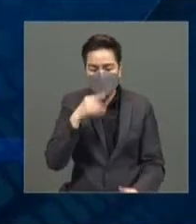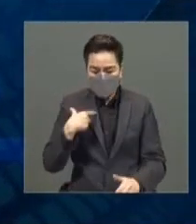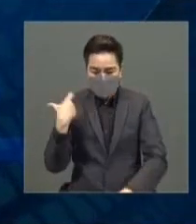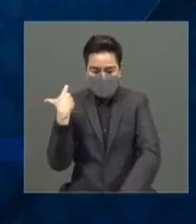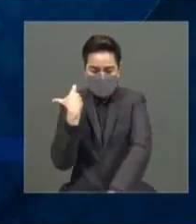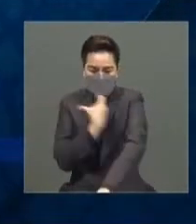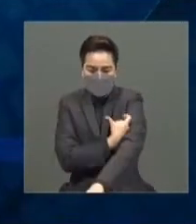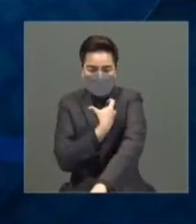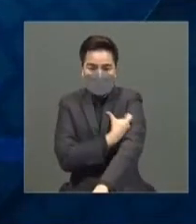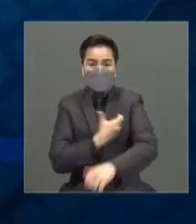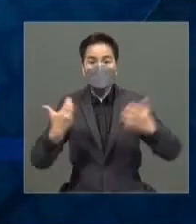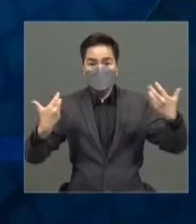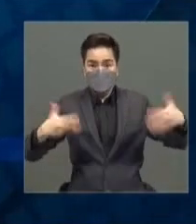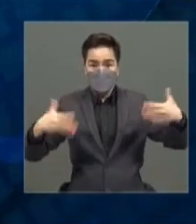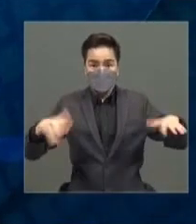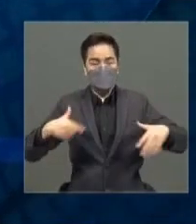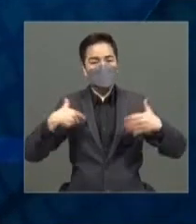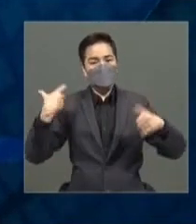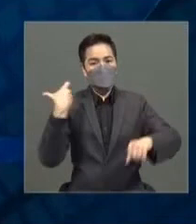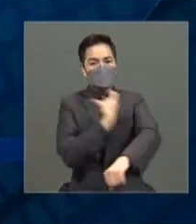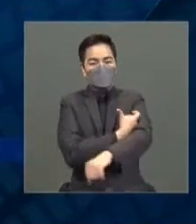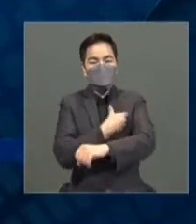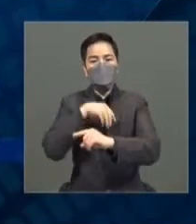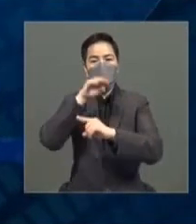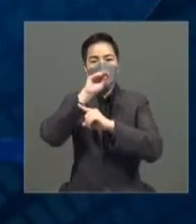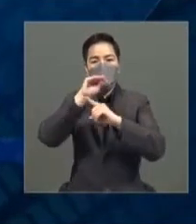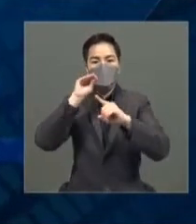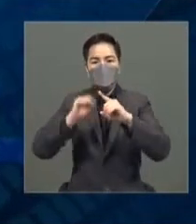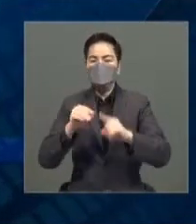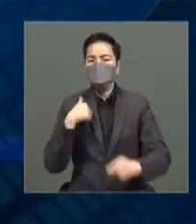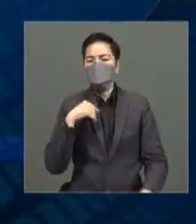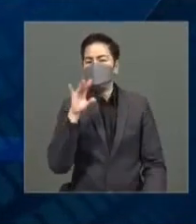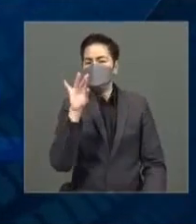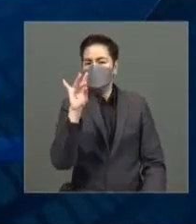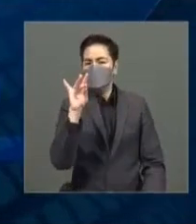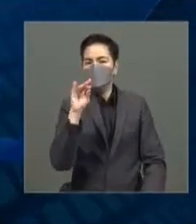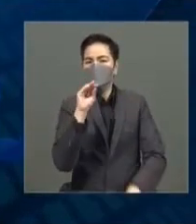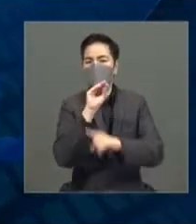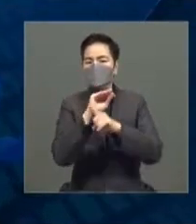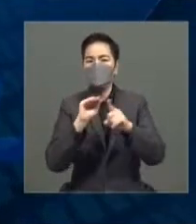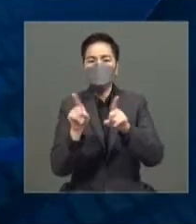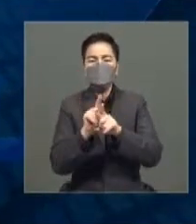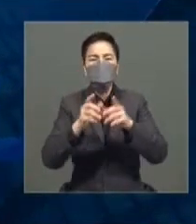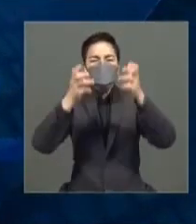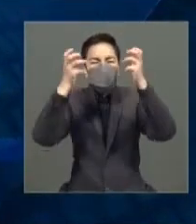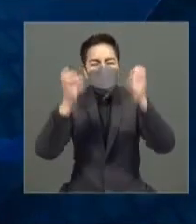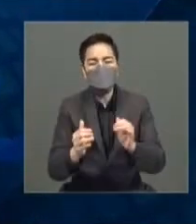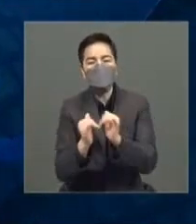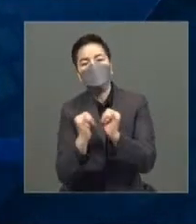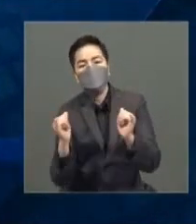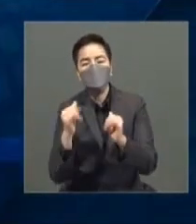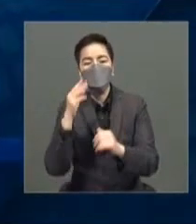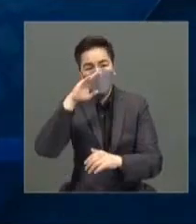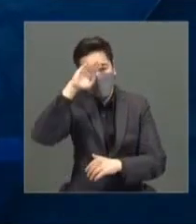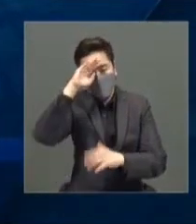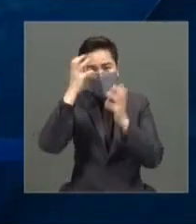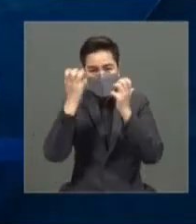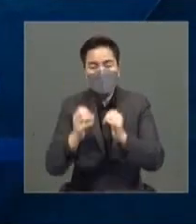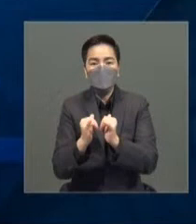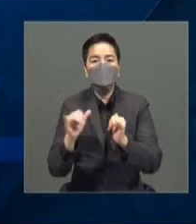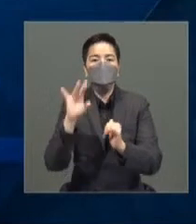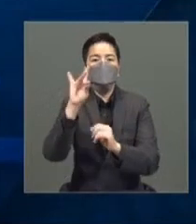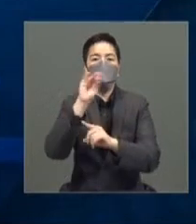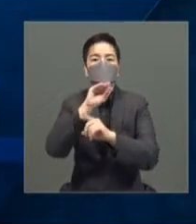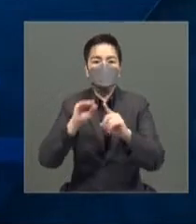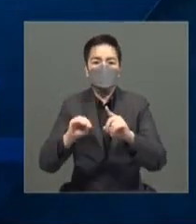ที่ฉีดวัคซีนมีเปอร์เซ็นต์เพียง 8% ที่ต้องมีอาการหนักนอนโรงพยาบาล